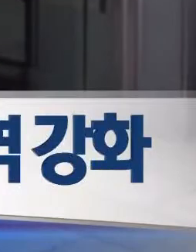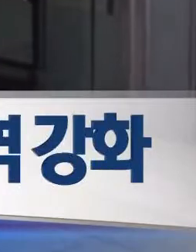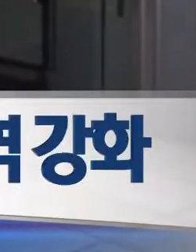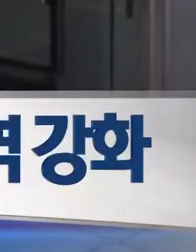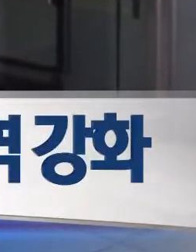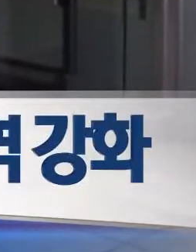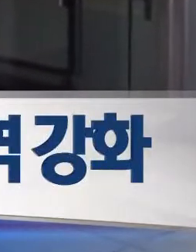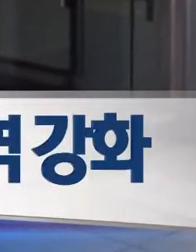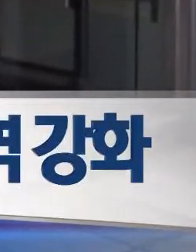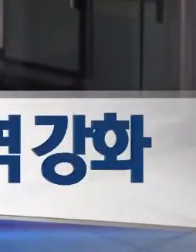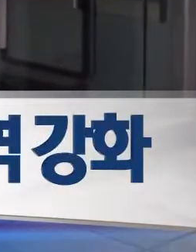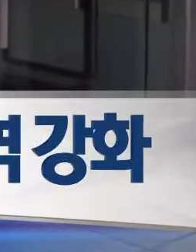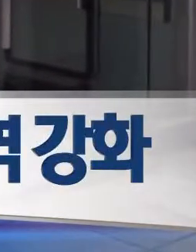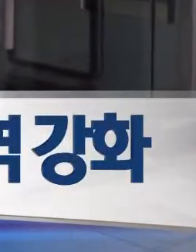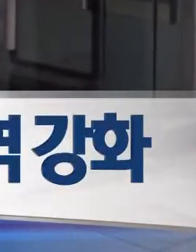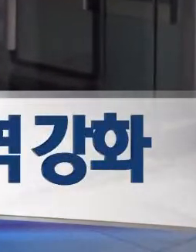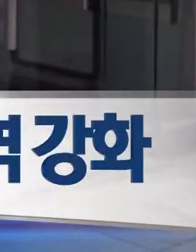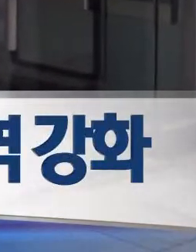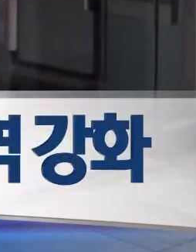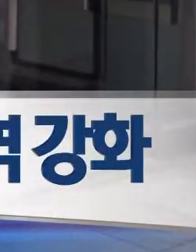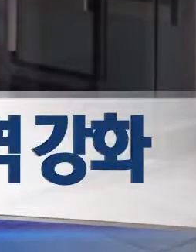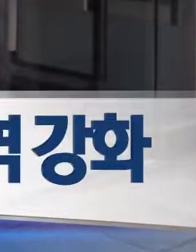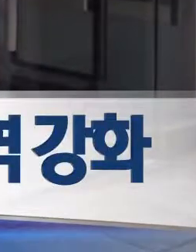마스크 구매를 지원하고 있습니다.